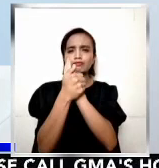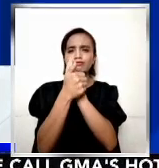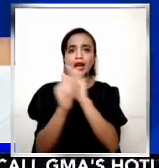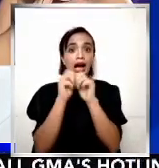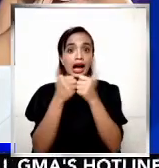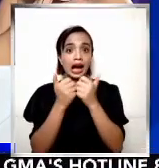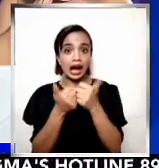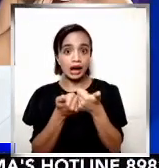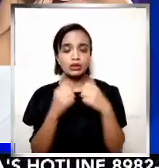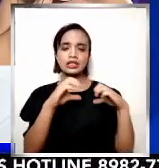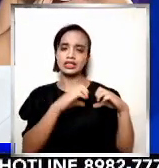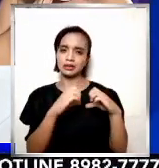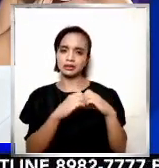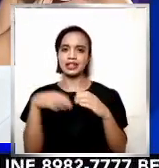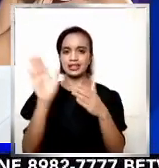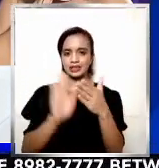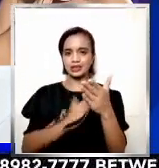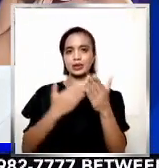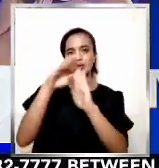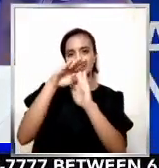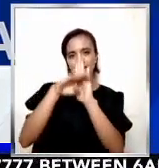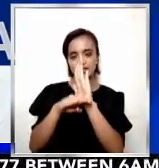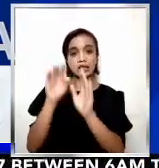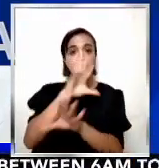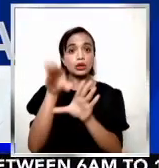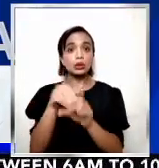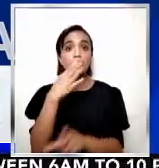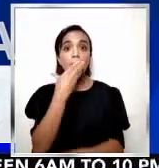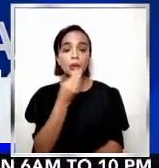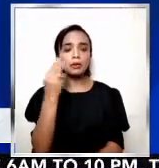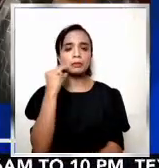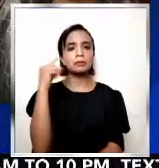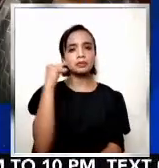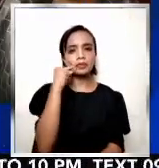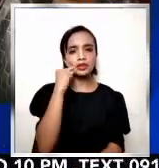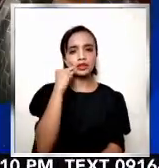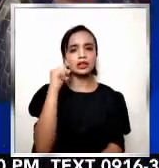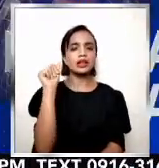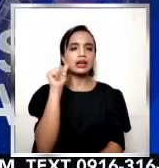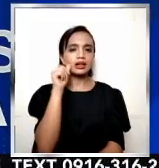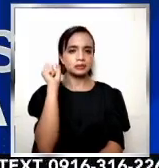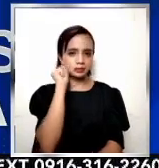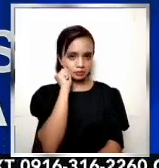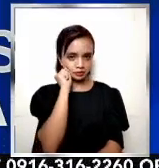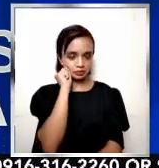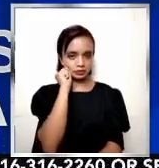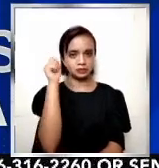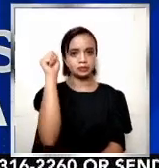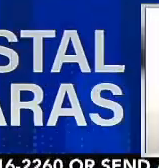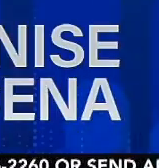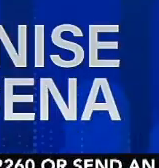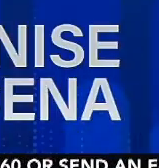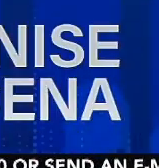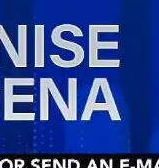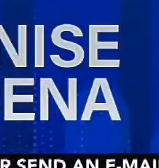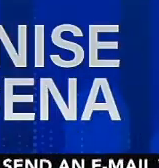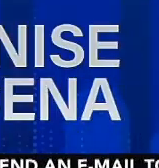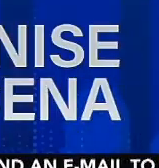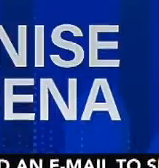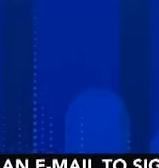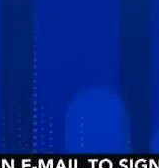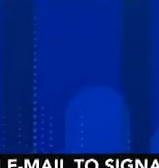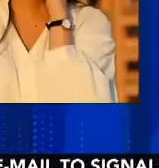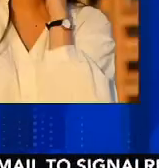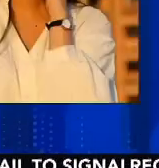playlist. Kabilang dito sina Mikey Quintos, Aras San Agustin, Anthony Rosaldo, Crystal Paras, Denise